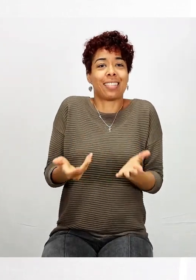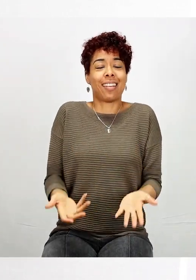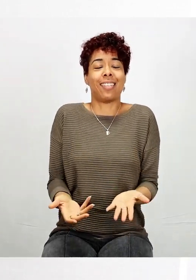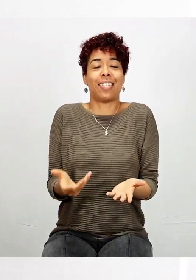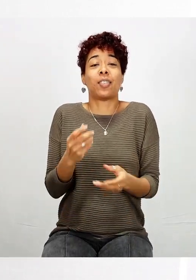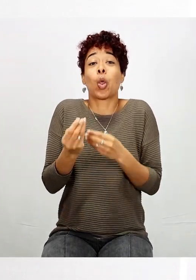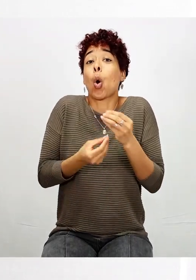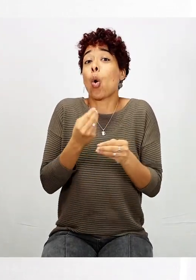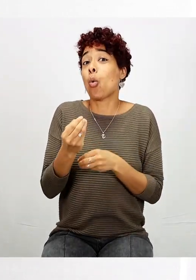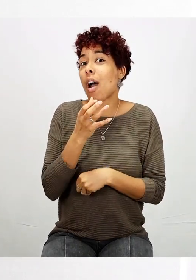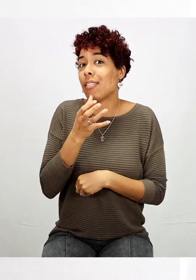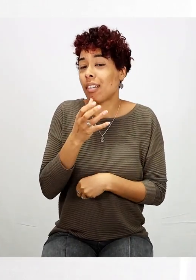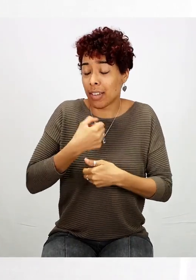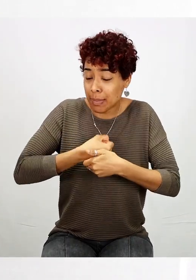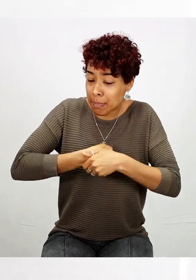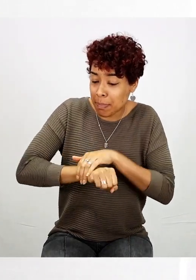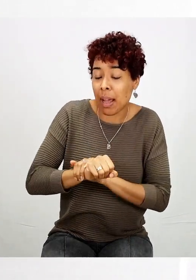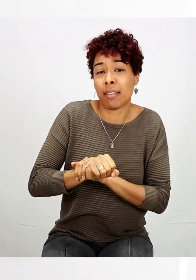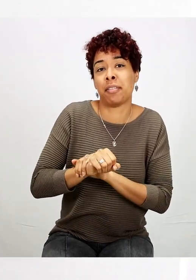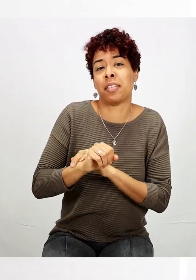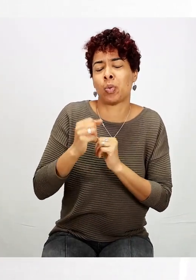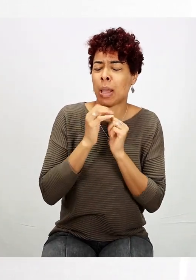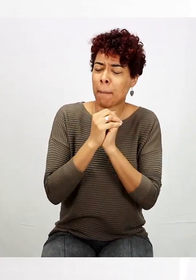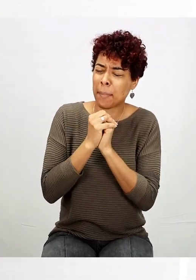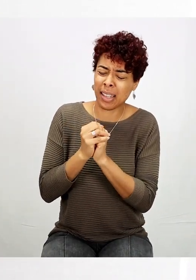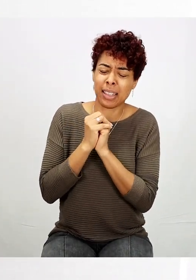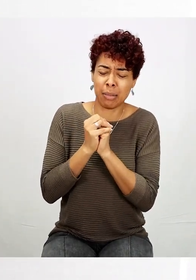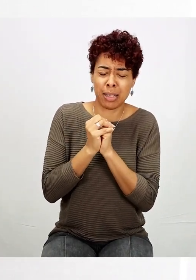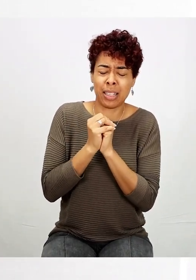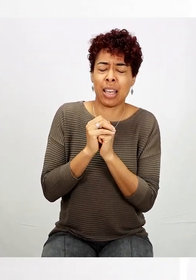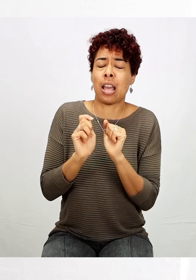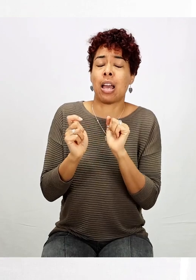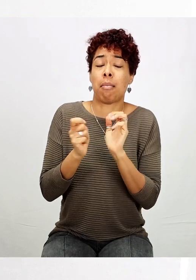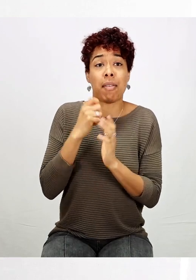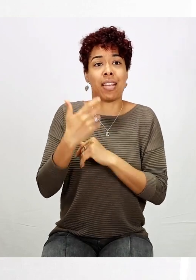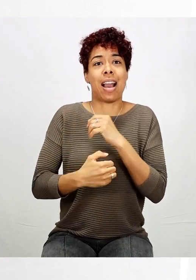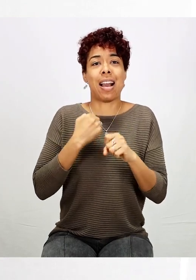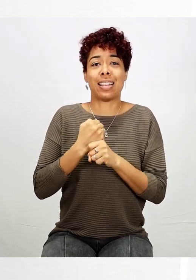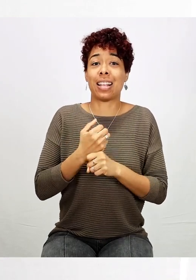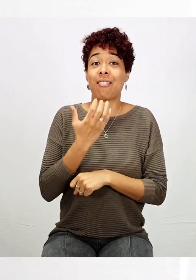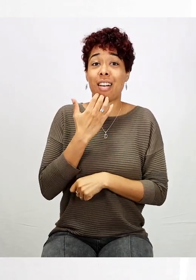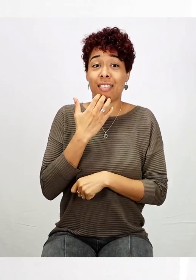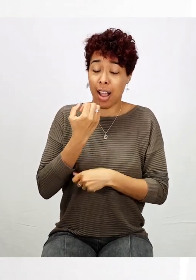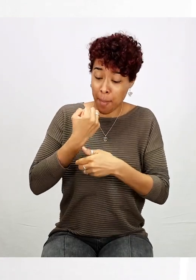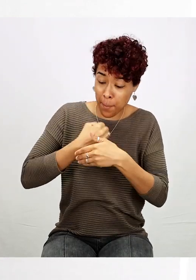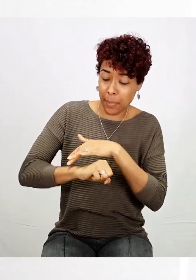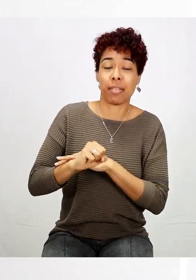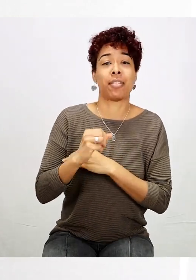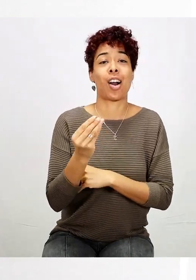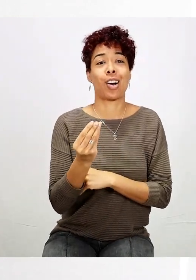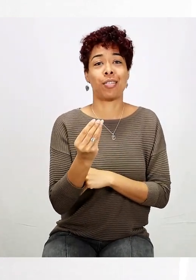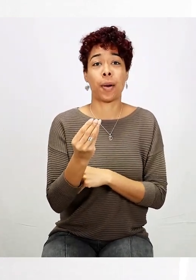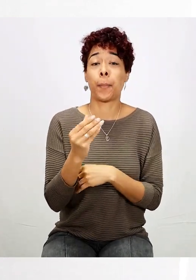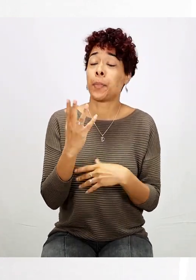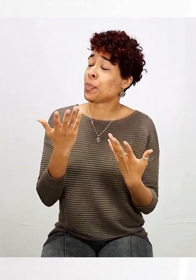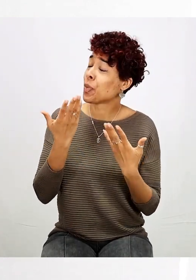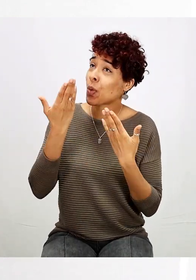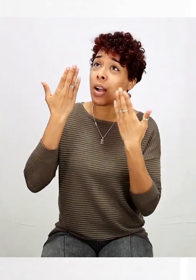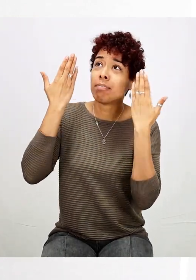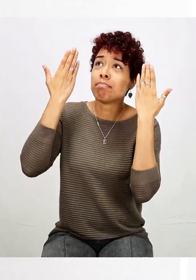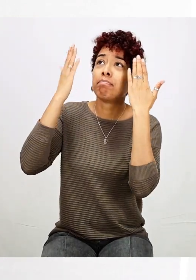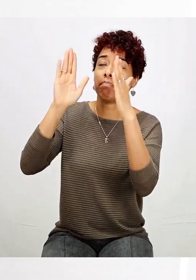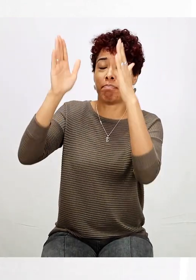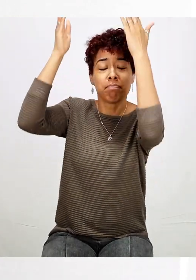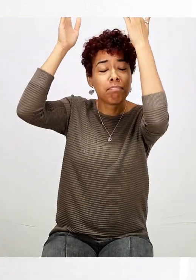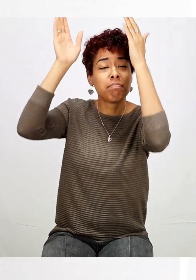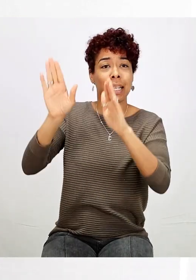Peut-être que tu attendais une naissance, un bébé, que tu as prié longtemps pour ça et que Dieu, cette année, tu vas avoir un bébé cette année. Bénis Dieu